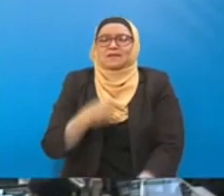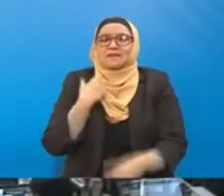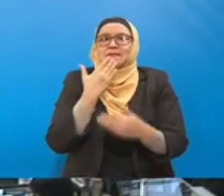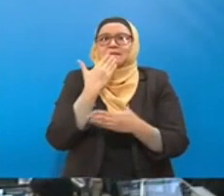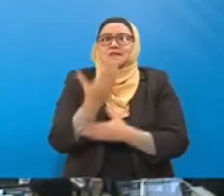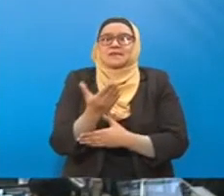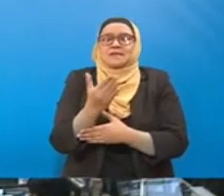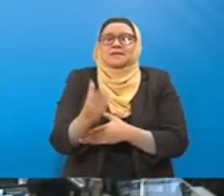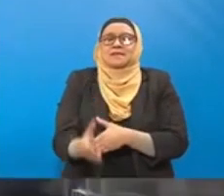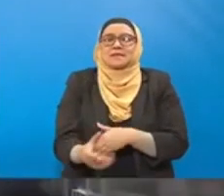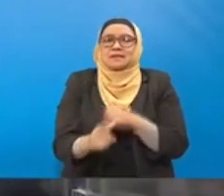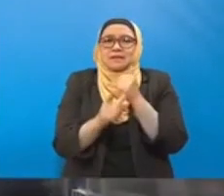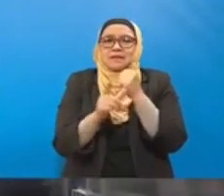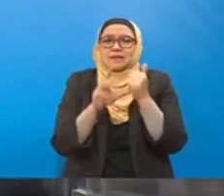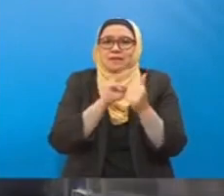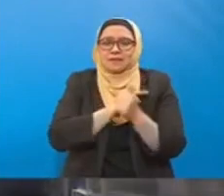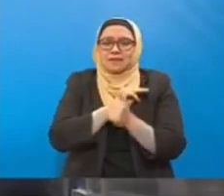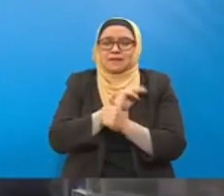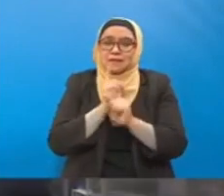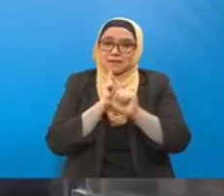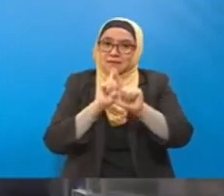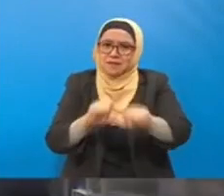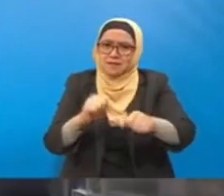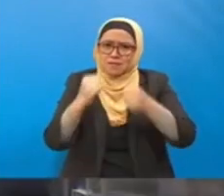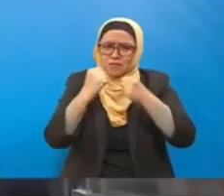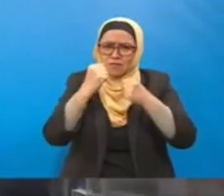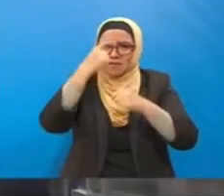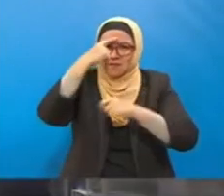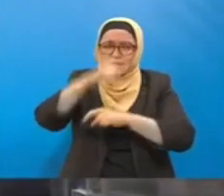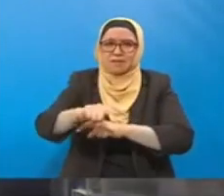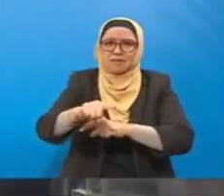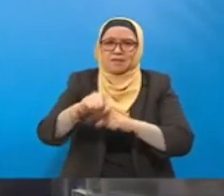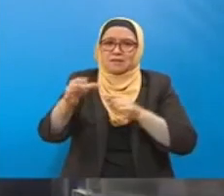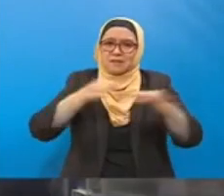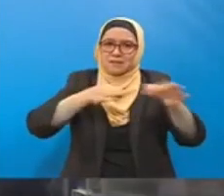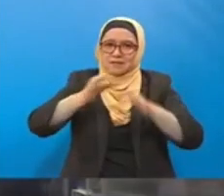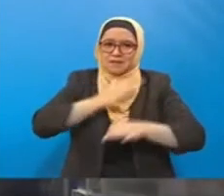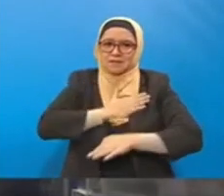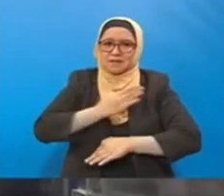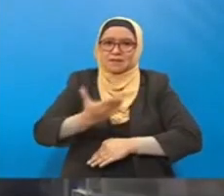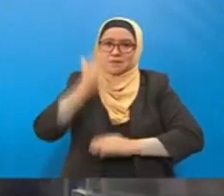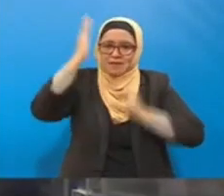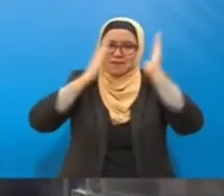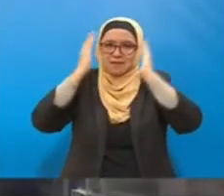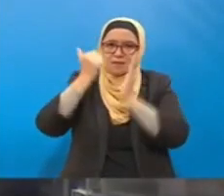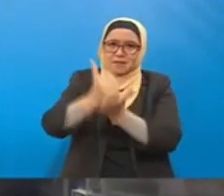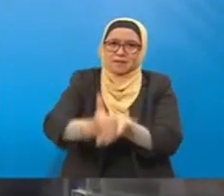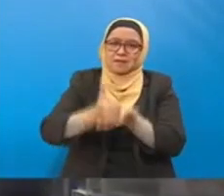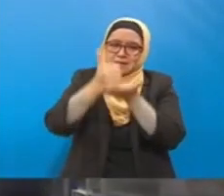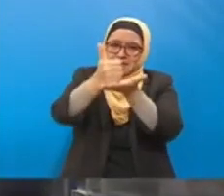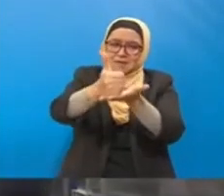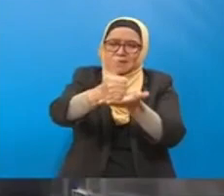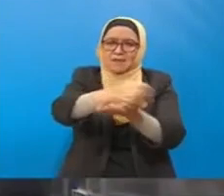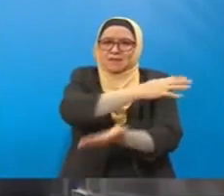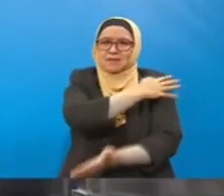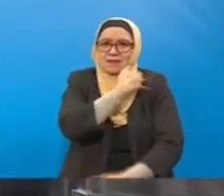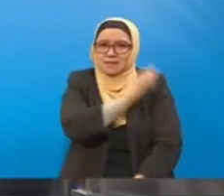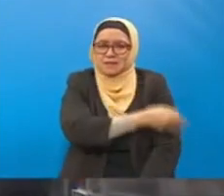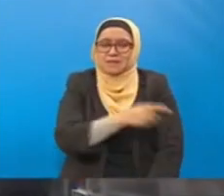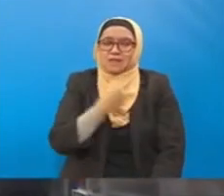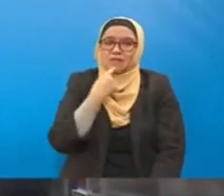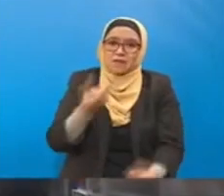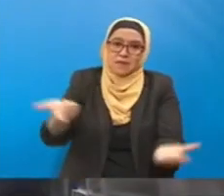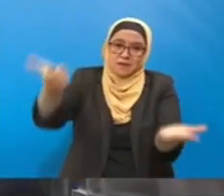jawaban yang sangat Kukuh tekan komitmen militia membantu falestin adalah laporan oleh kerajaan